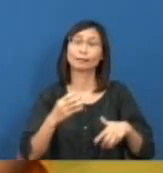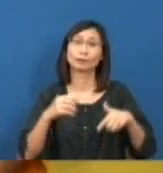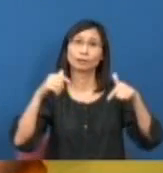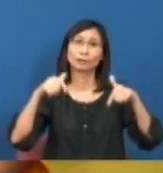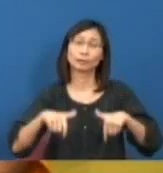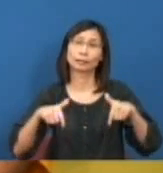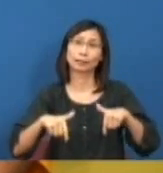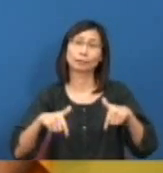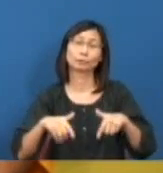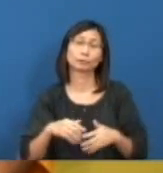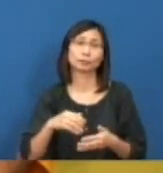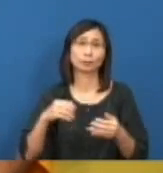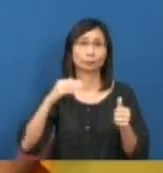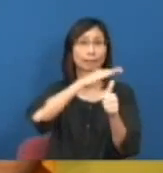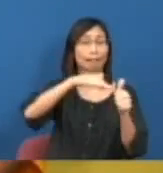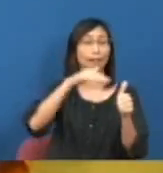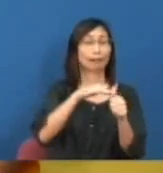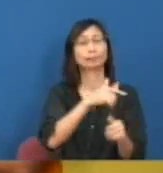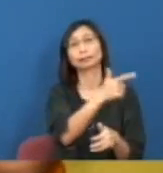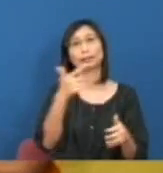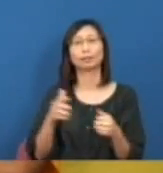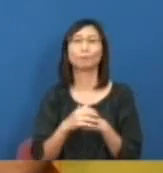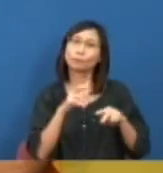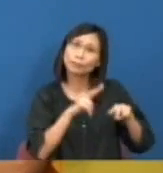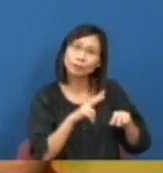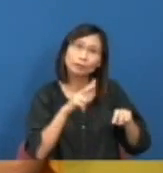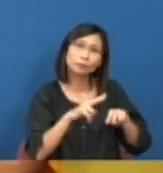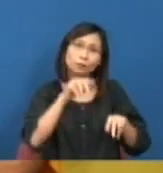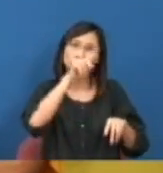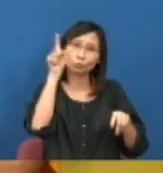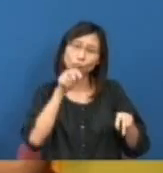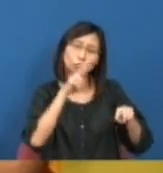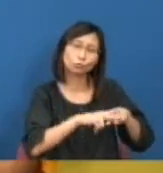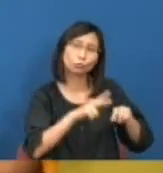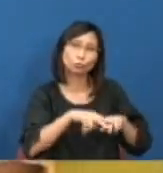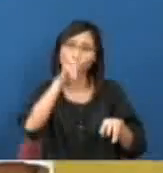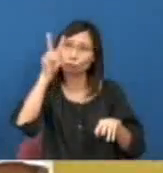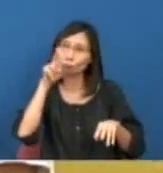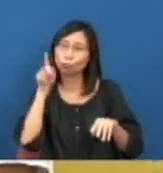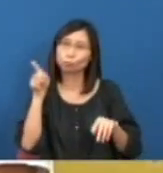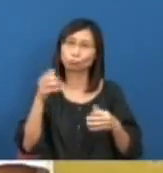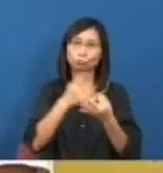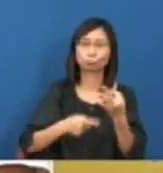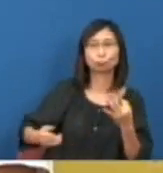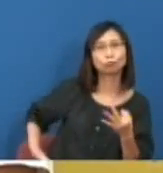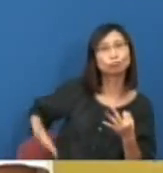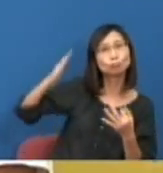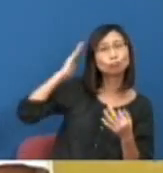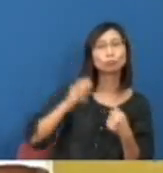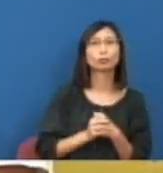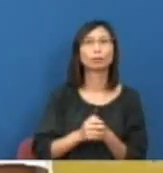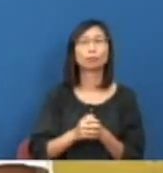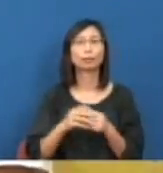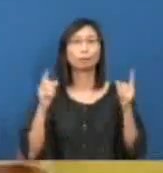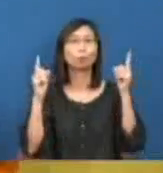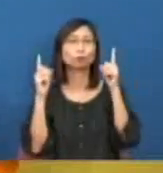即係中共點解揾佢即係做即係參與基本法工作一個好重要人。 咁但係個代價就係佢唔出聲鬧中共咯。係 咯，